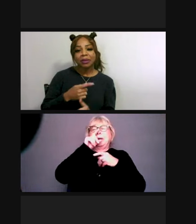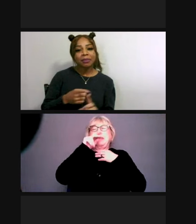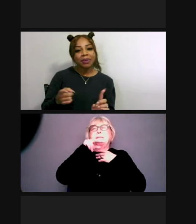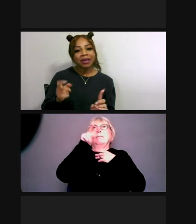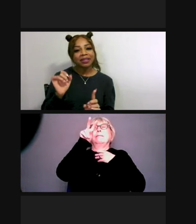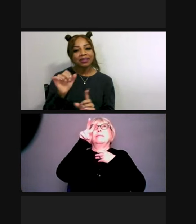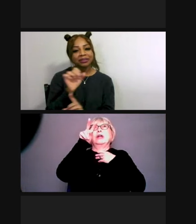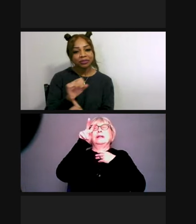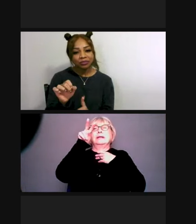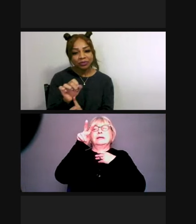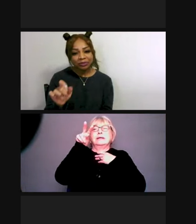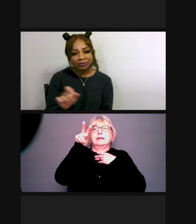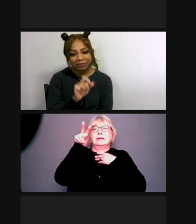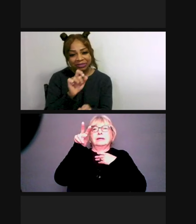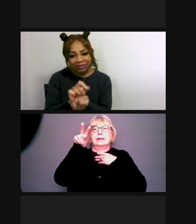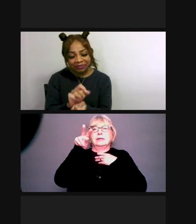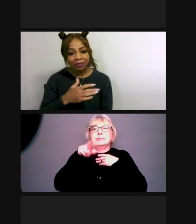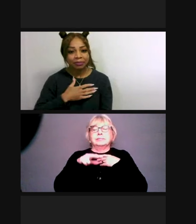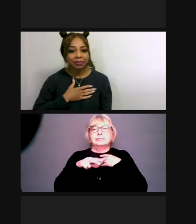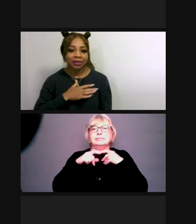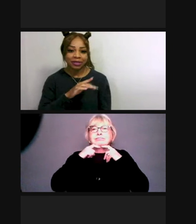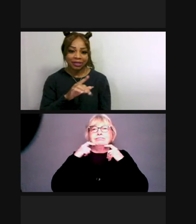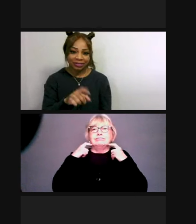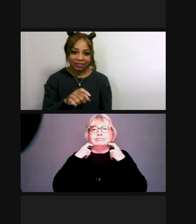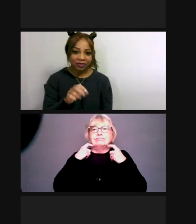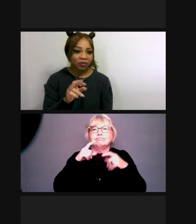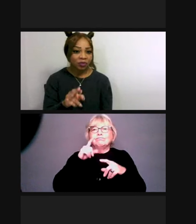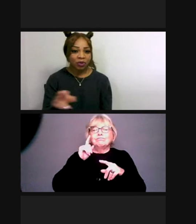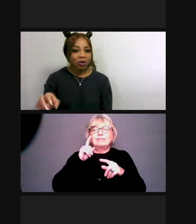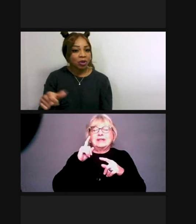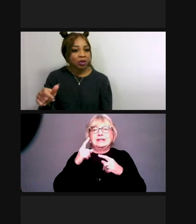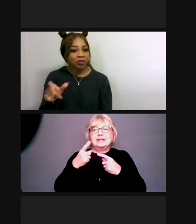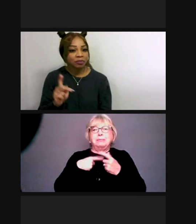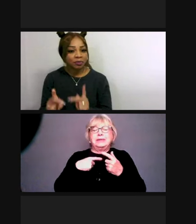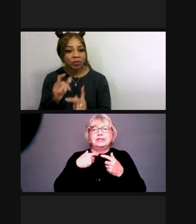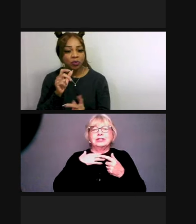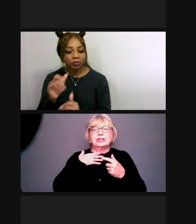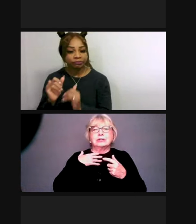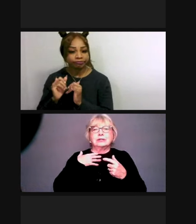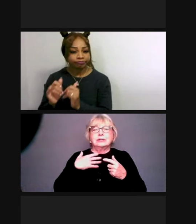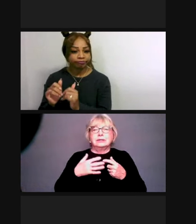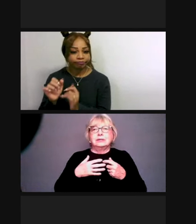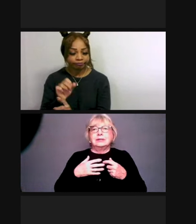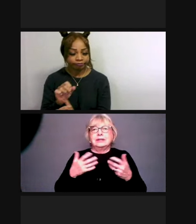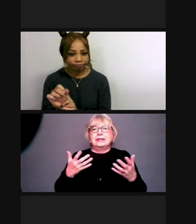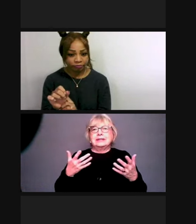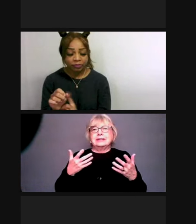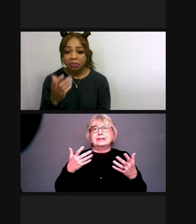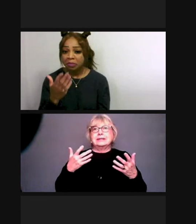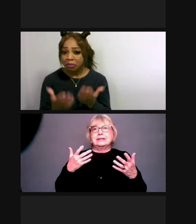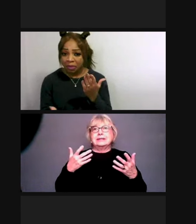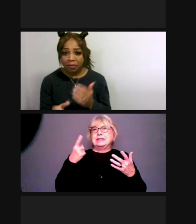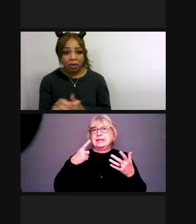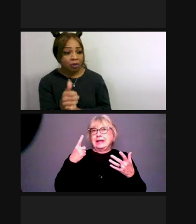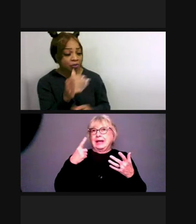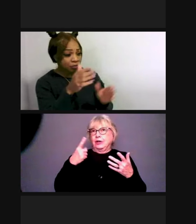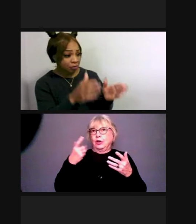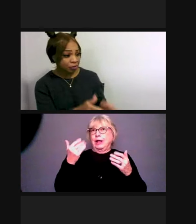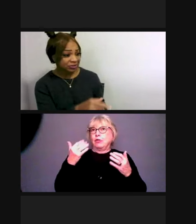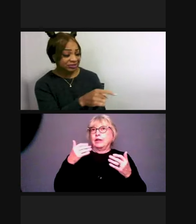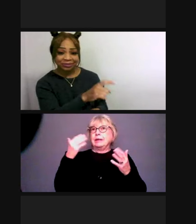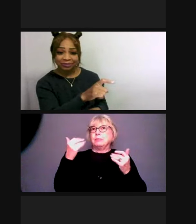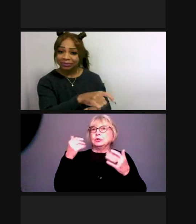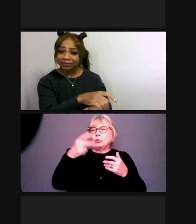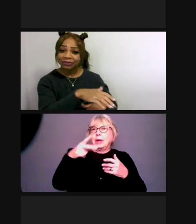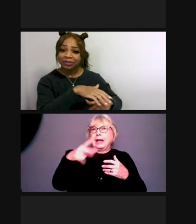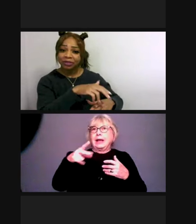et c'est spécifique à mes besoins ou quelqu'un qui a des besoins similaires aux miens. Il y a